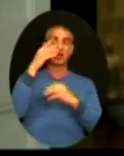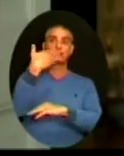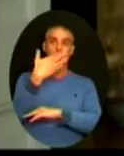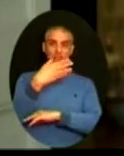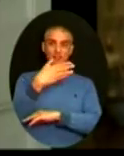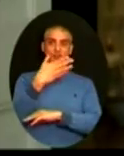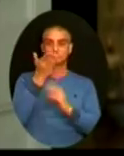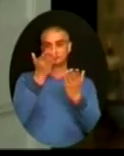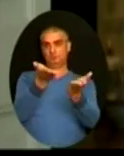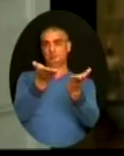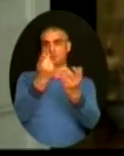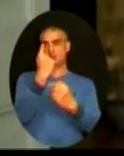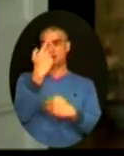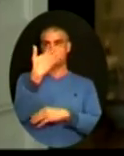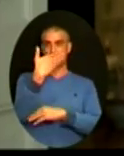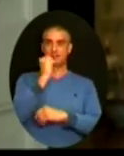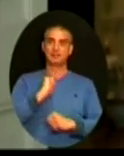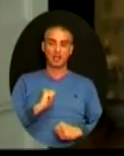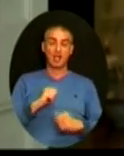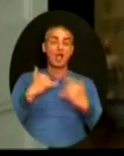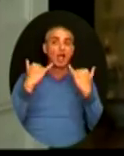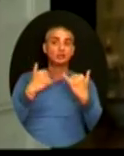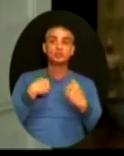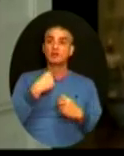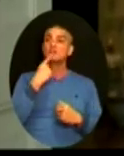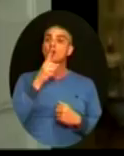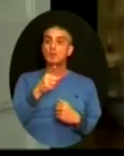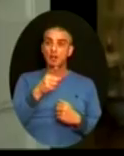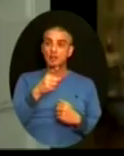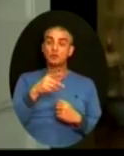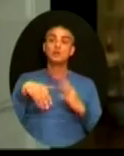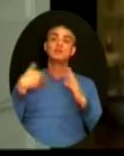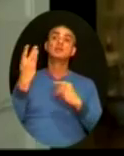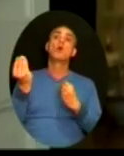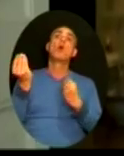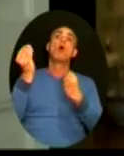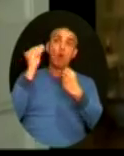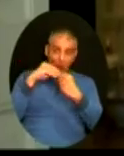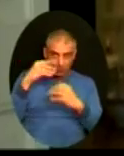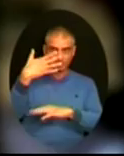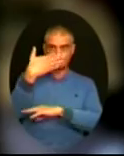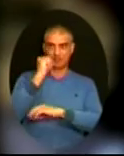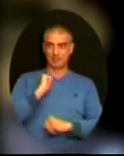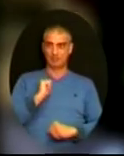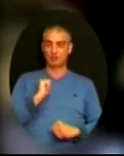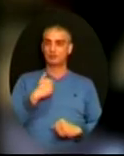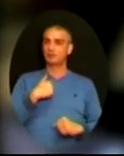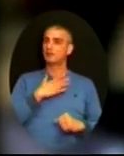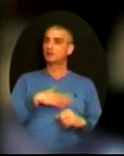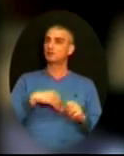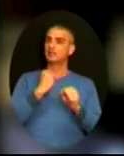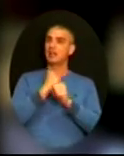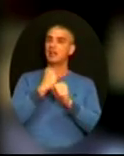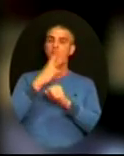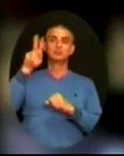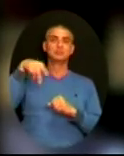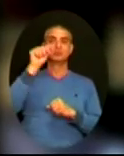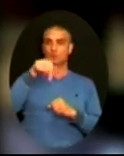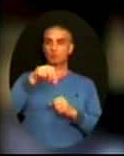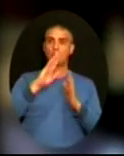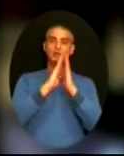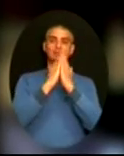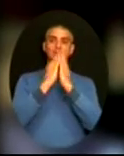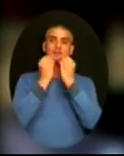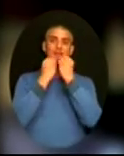מדינות? הנה עוד מדינה. ועכשיו אני אומר לכם, יהיו עוד מדינות. אני רוצה לעשות לכם סיור פה